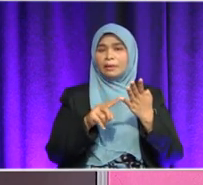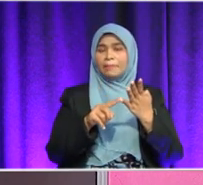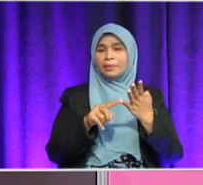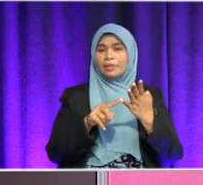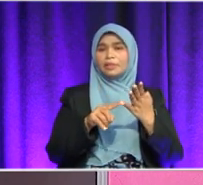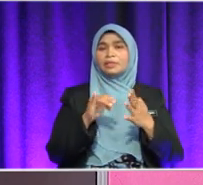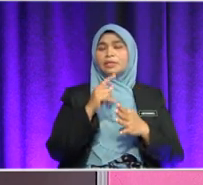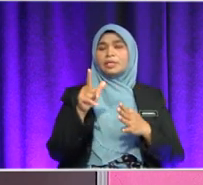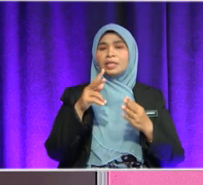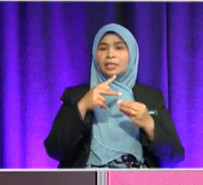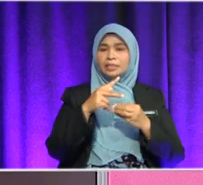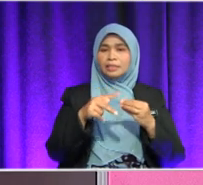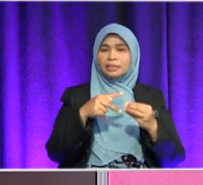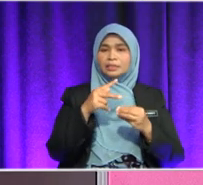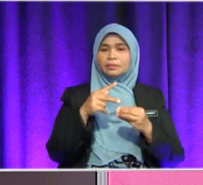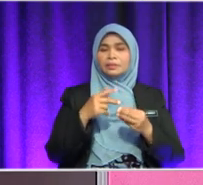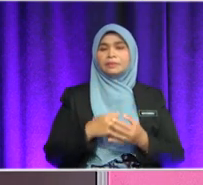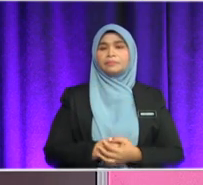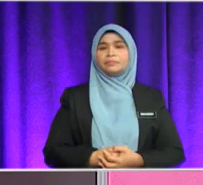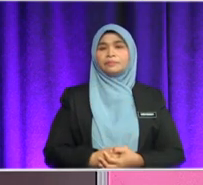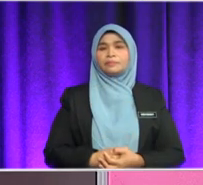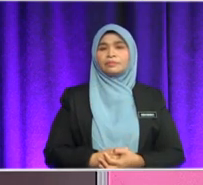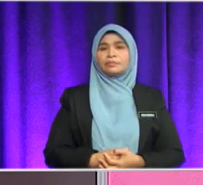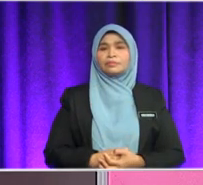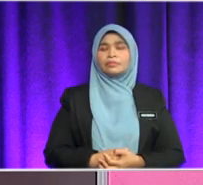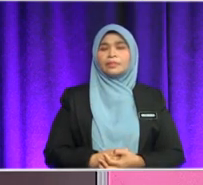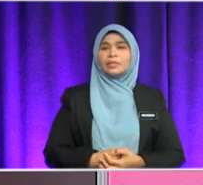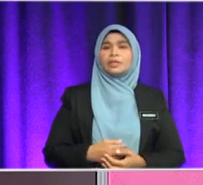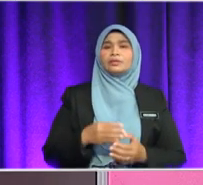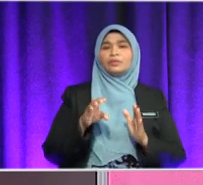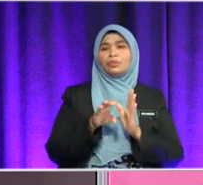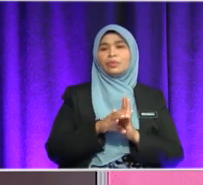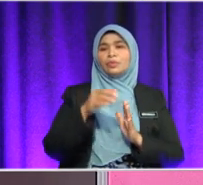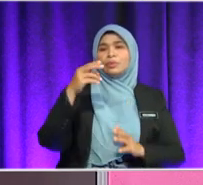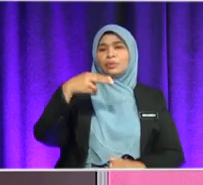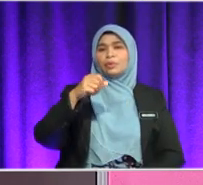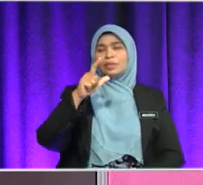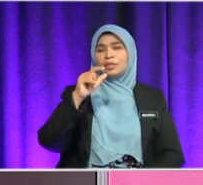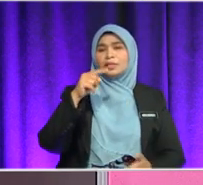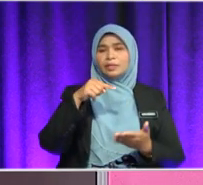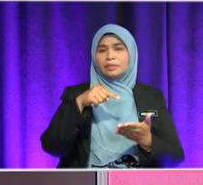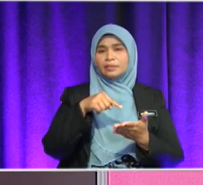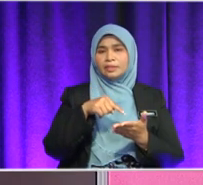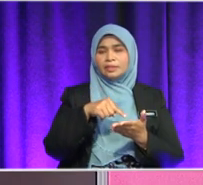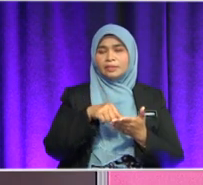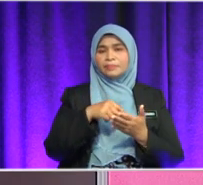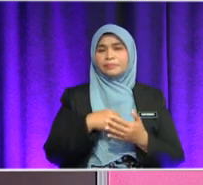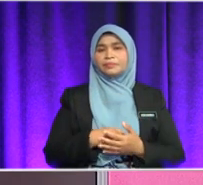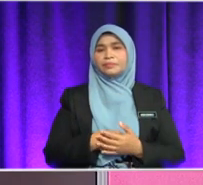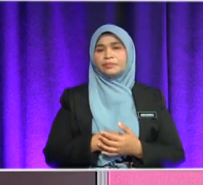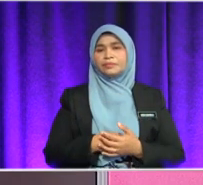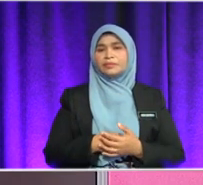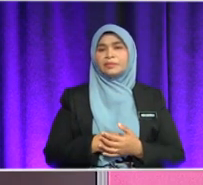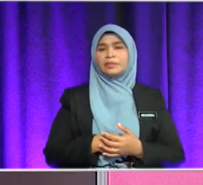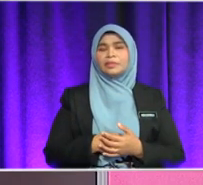mulaikan dengan penanda wacana nih hal ini yang pertama isi yang pertama ini isi hal